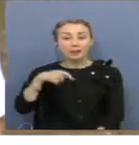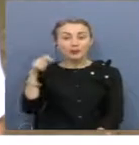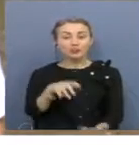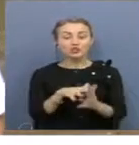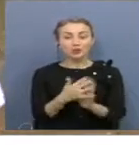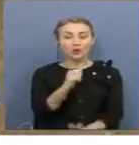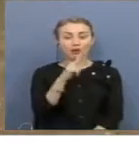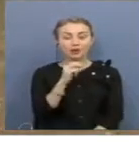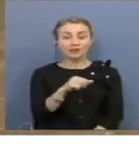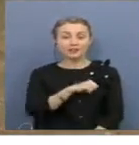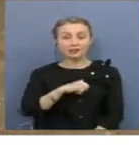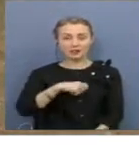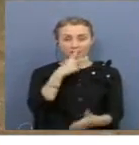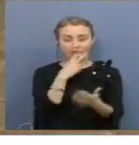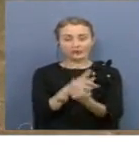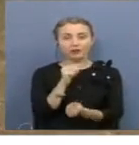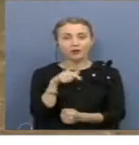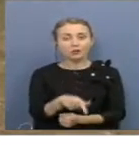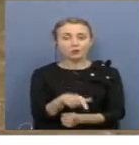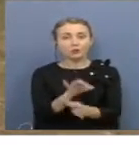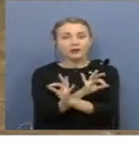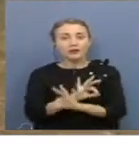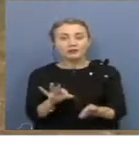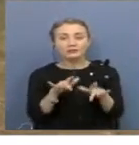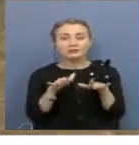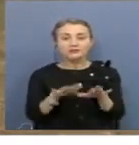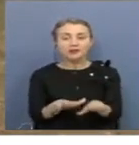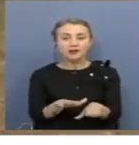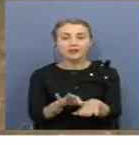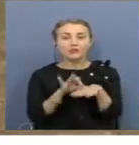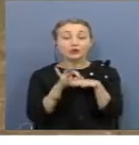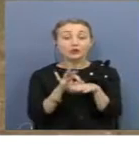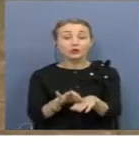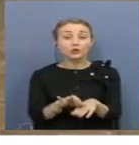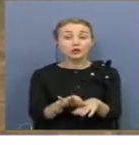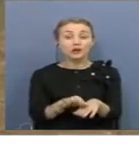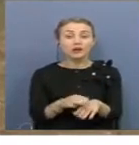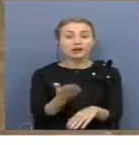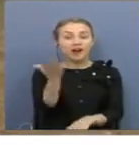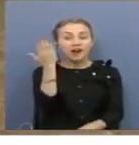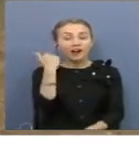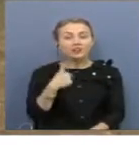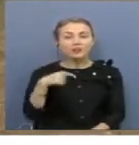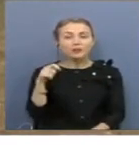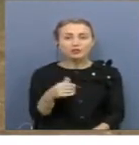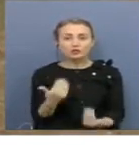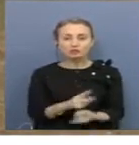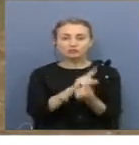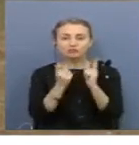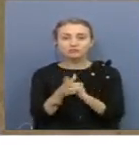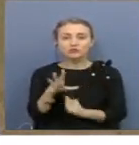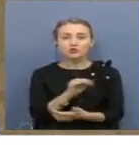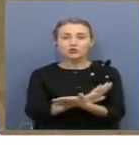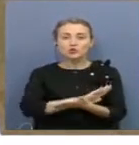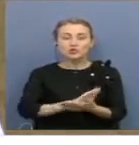ағаштың бауырларын бәрін тазылауға шыққан жұмыстармен жасалып атыр. Ал мен бүгін әделеп осы Ақауын ауылына келіп